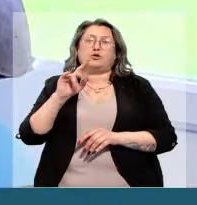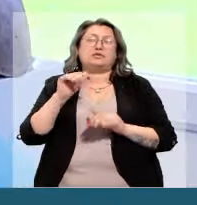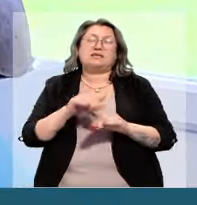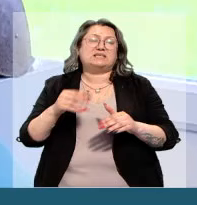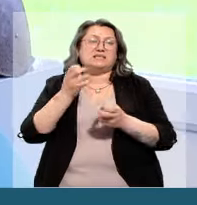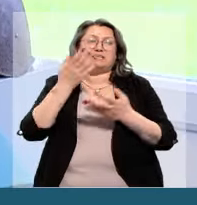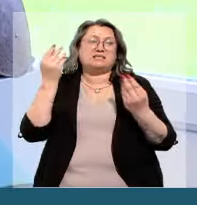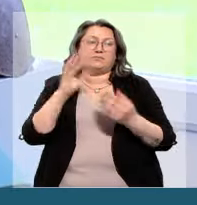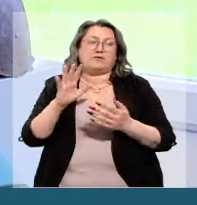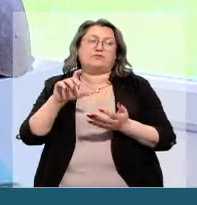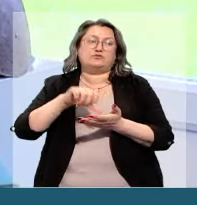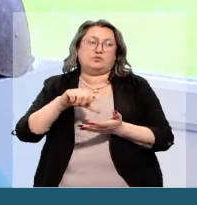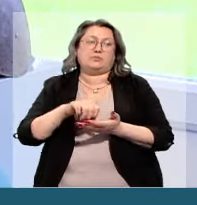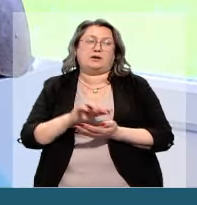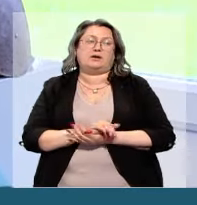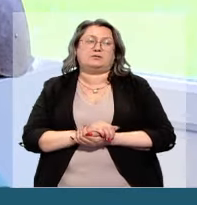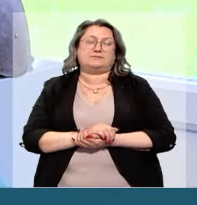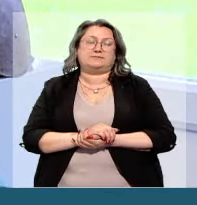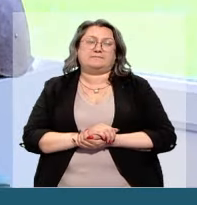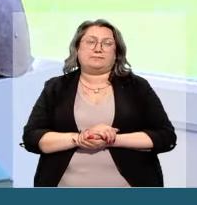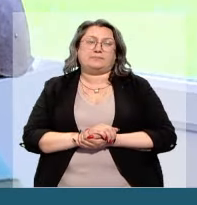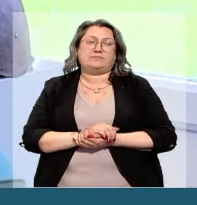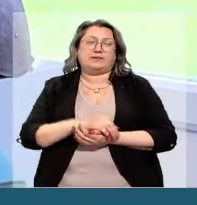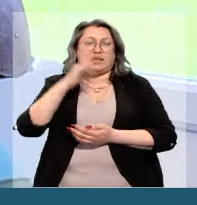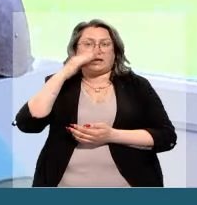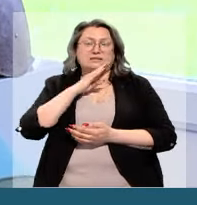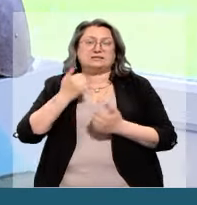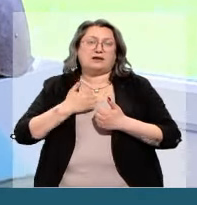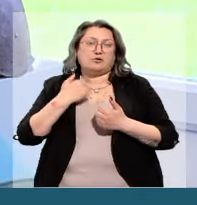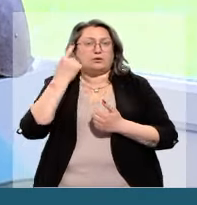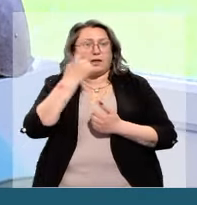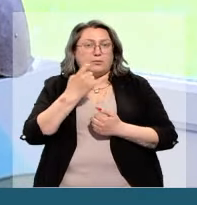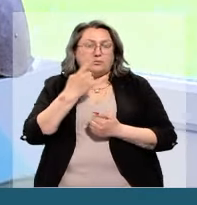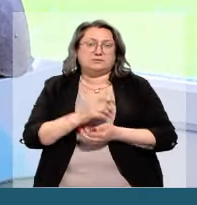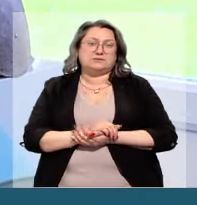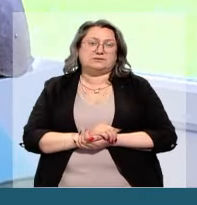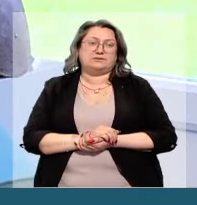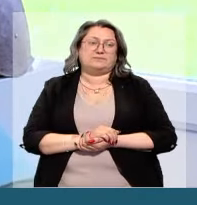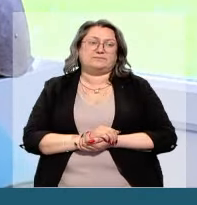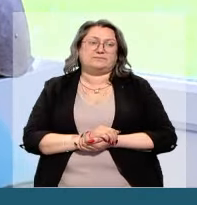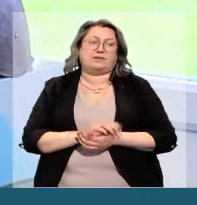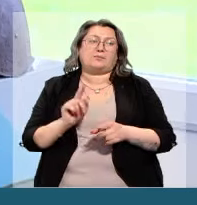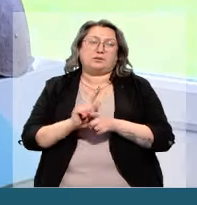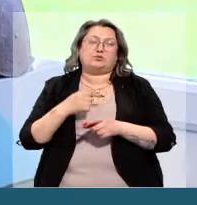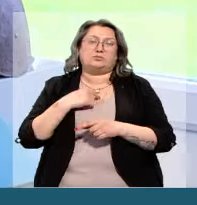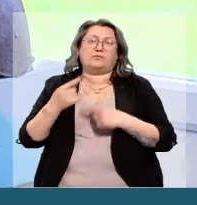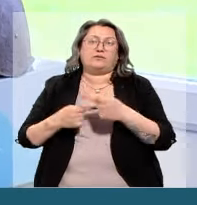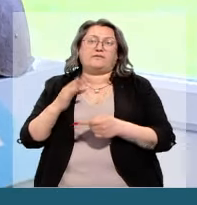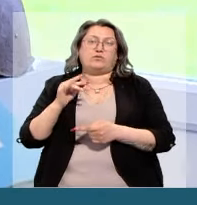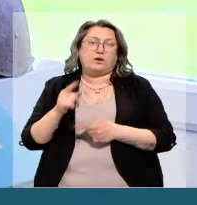забывают, выступают. Родители стараются напомнить, как и мы своим